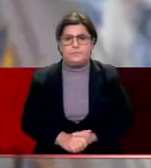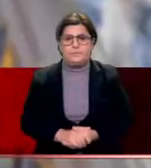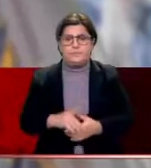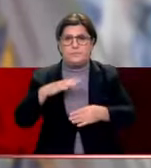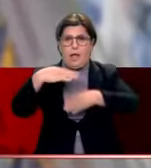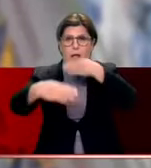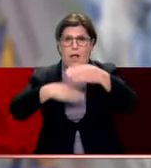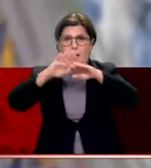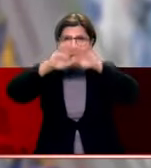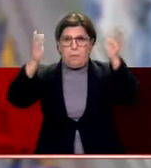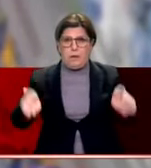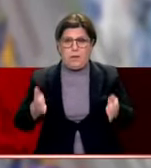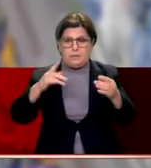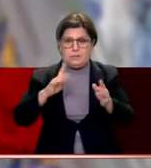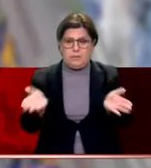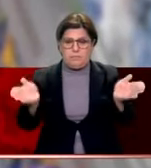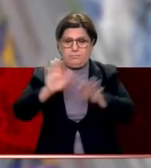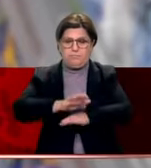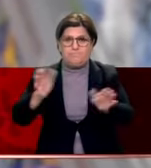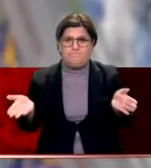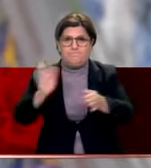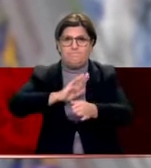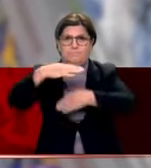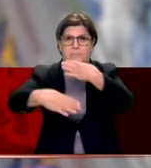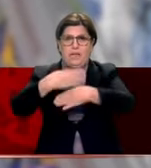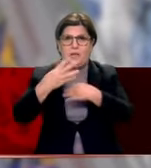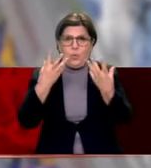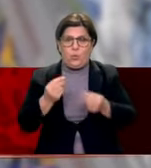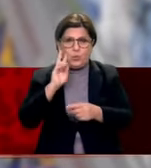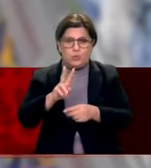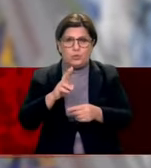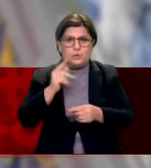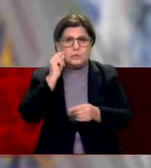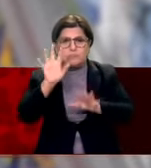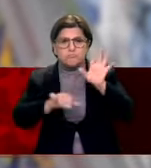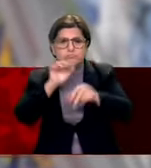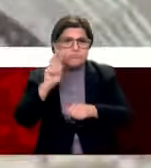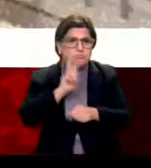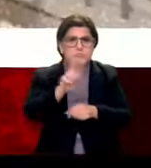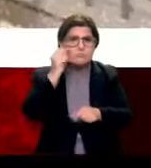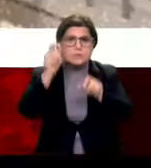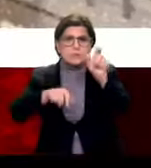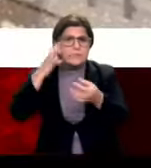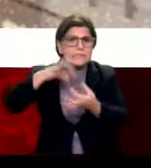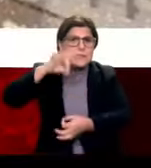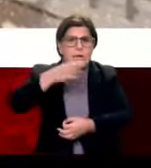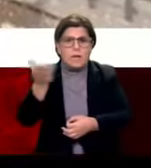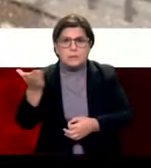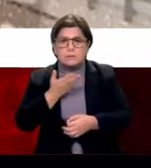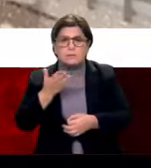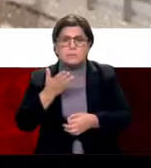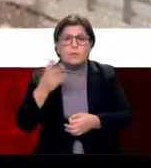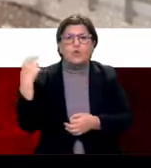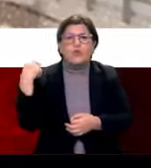Ambalaj görüntü aynı. Yani tüketicinin hep alıştığı, bildiği, aldığı şekilde. Gözümüze çarpan